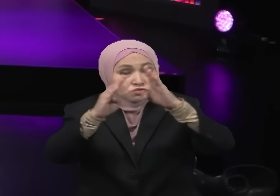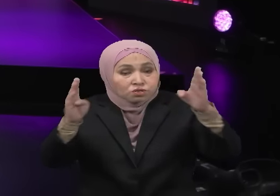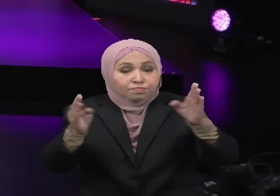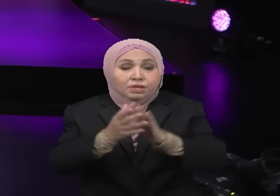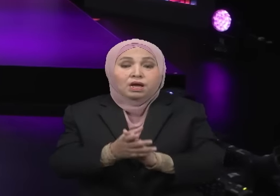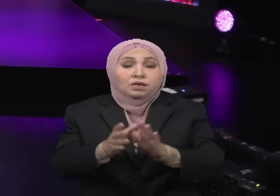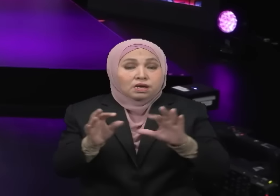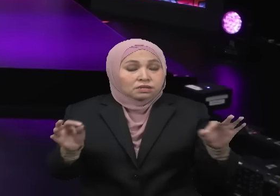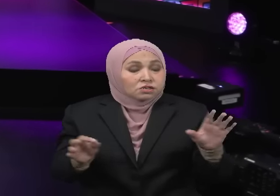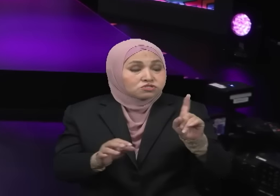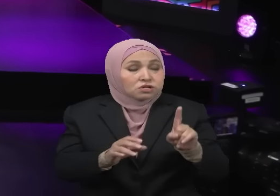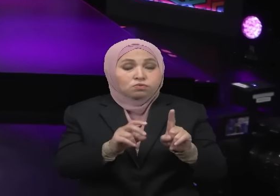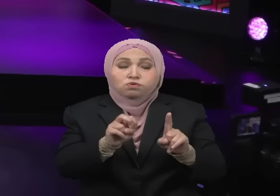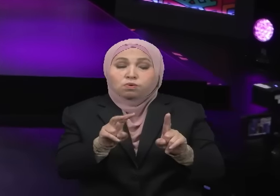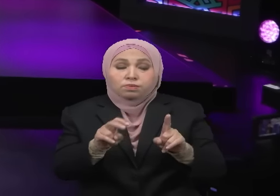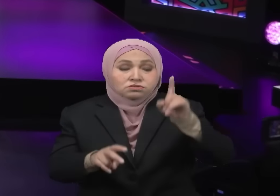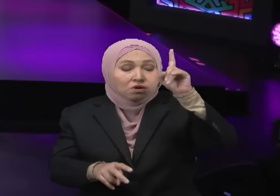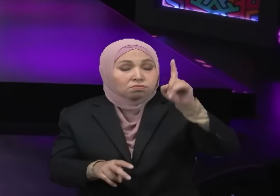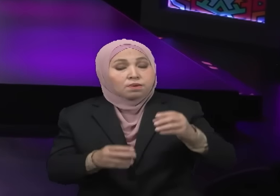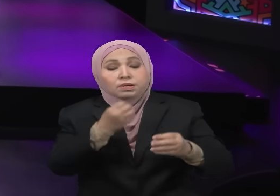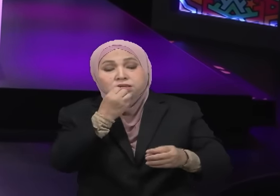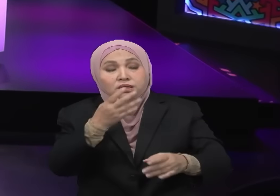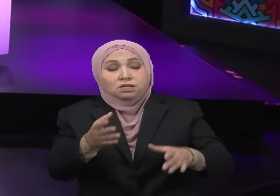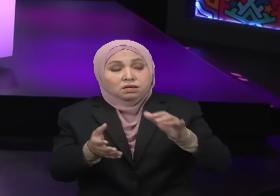Allah Nazim. Ayat yang ke-112, Allah menyatakan